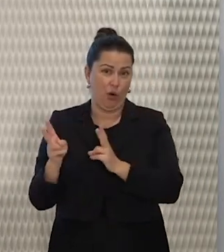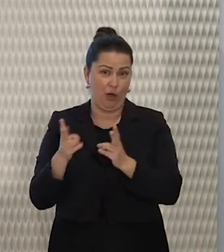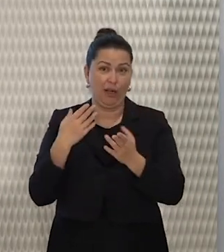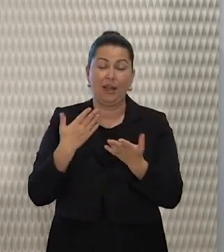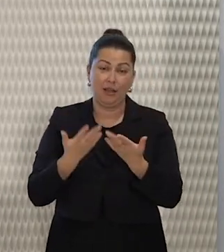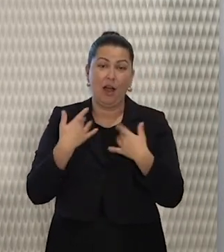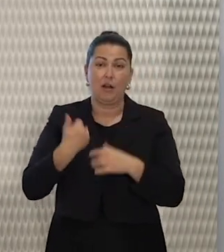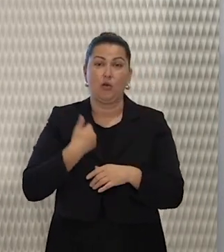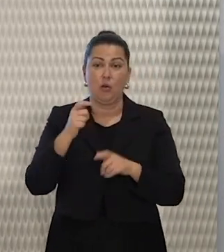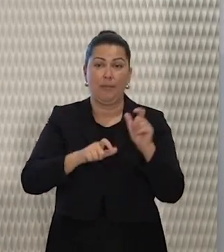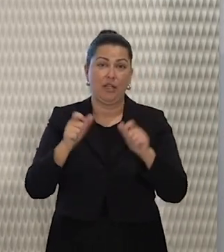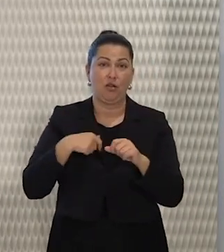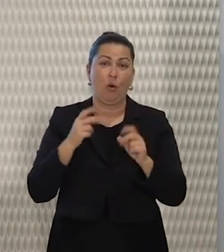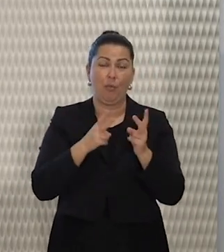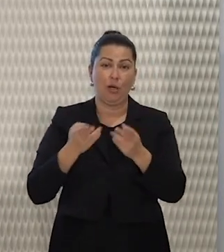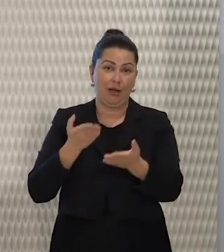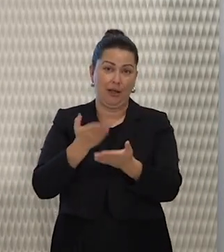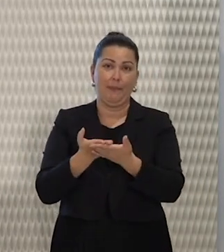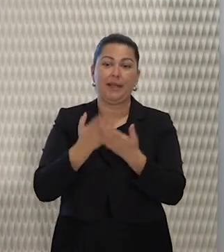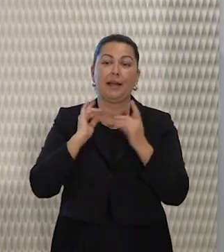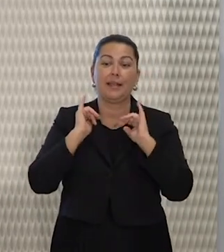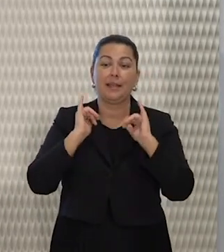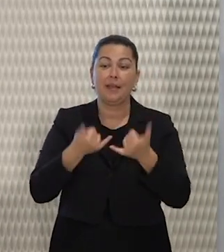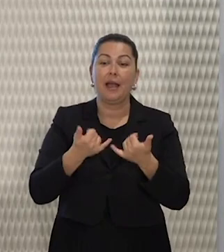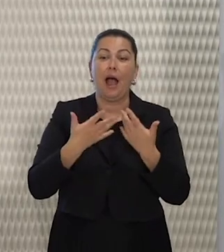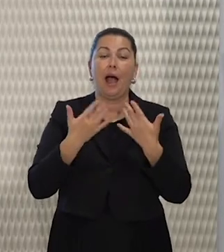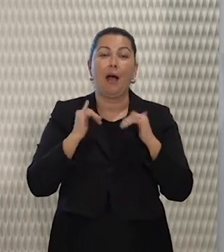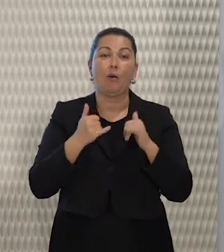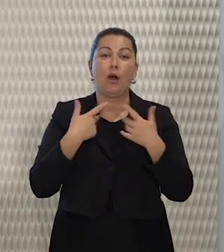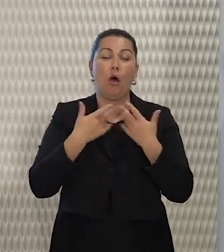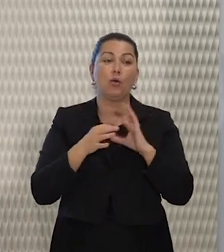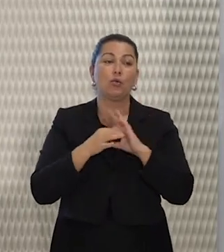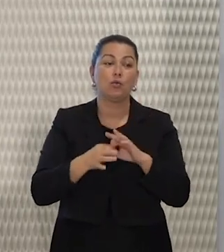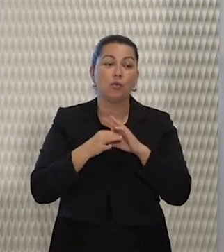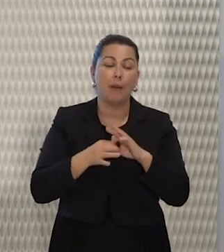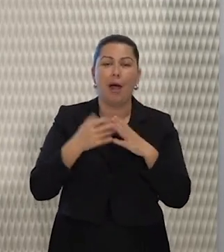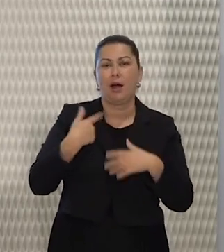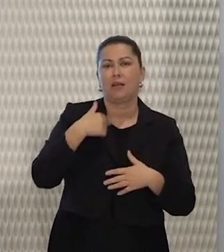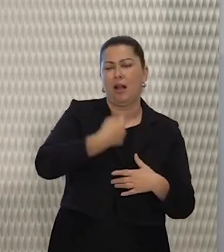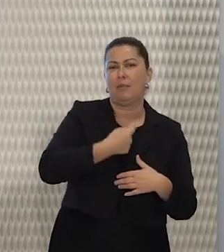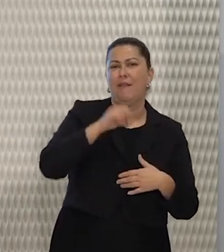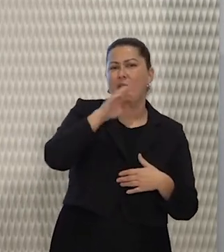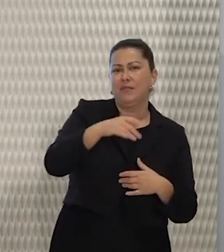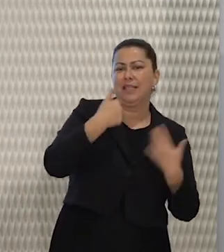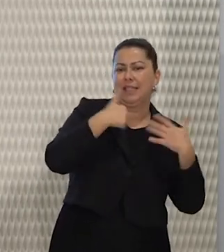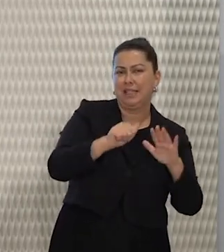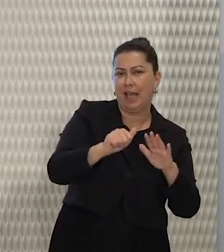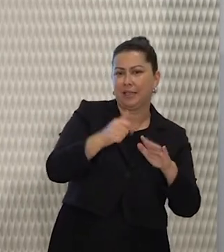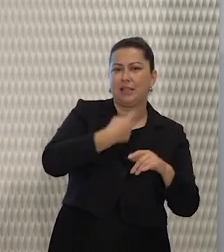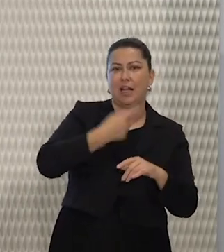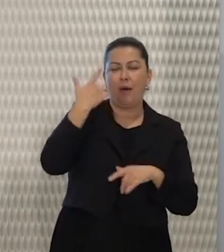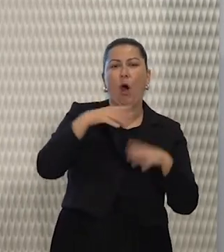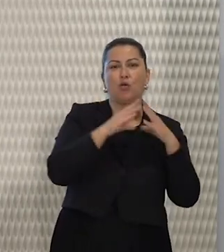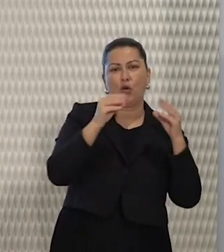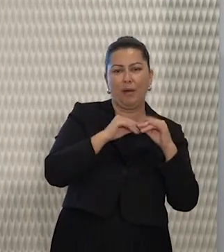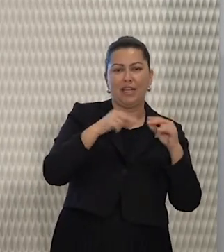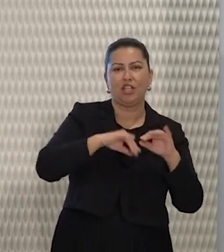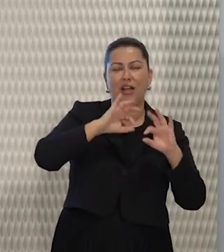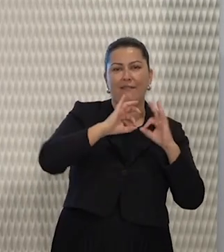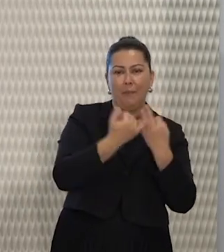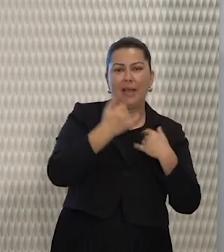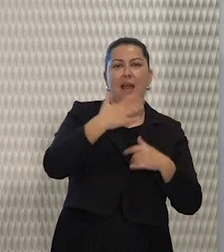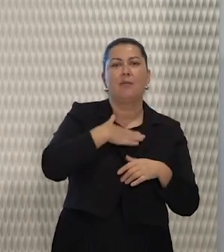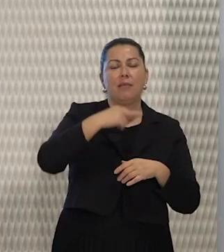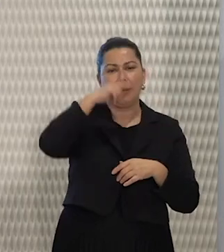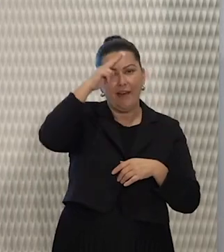dass man jungen Menschen die Möglichkeit gibt. Und auf der Baustelle, ich habe mir auch mit 15, 16 habe ich mir die Frage gestellt, ich komme aus einer rumänischen Familie, mein Vater war Tischler, mein